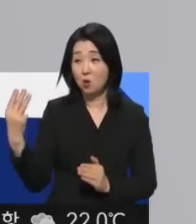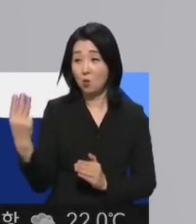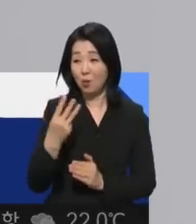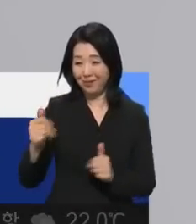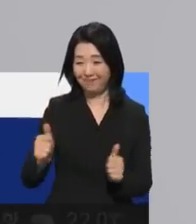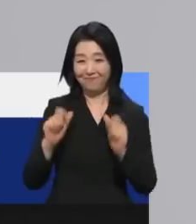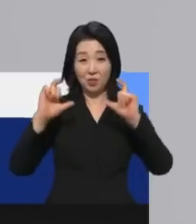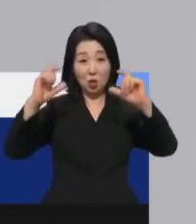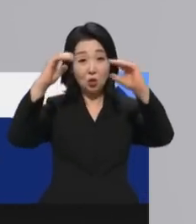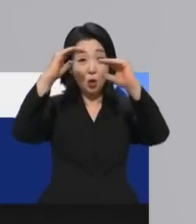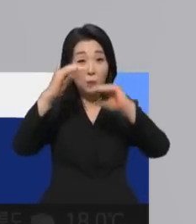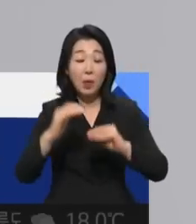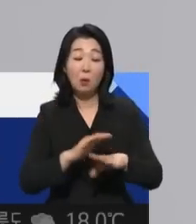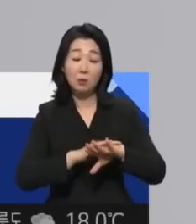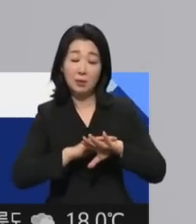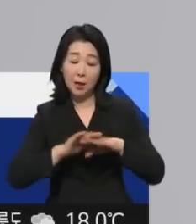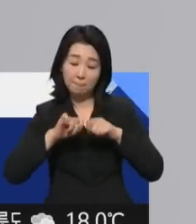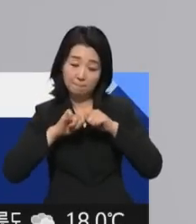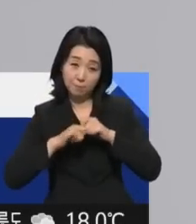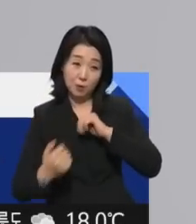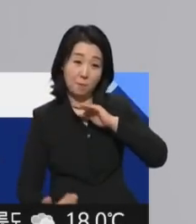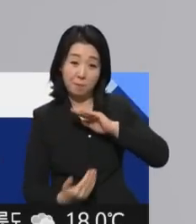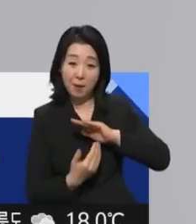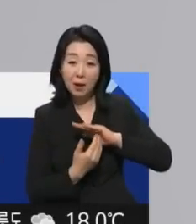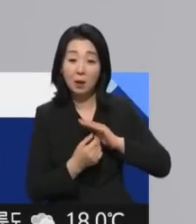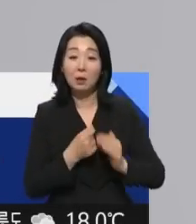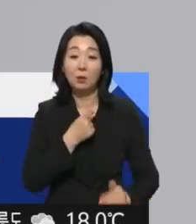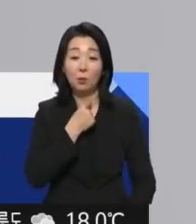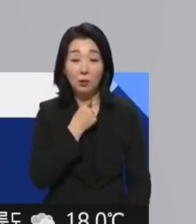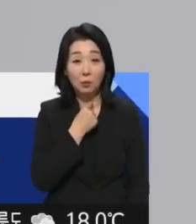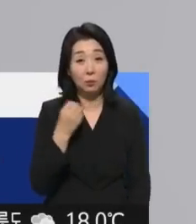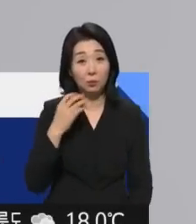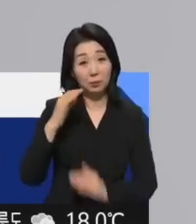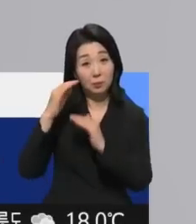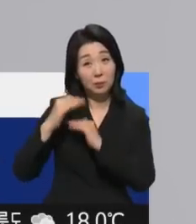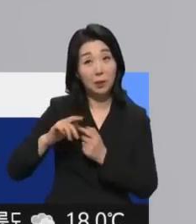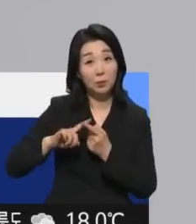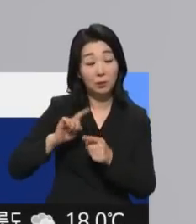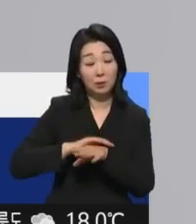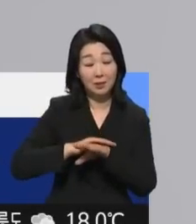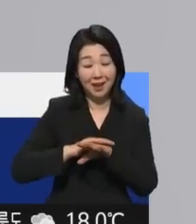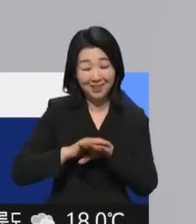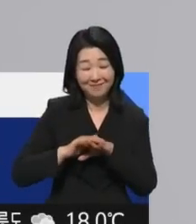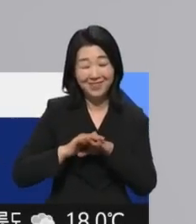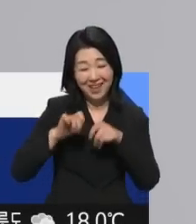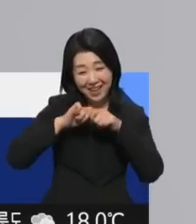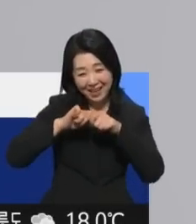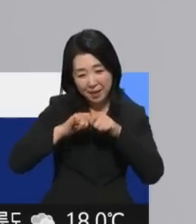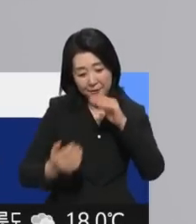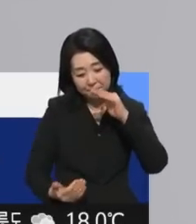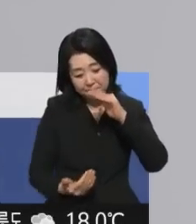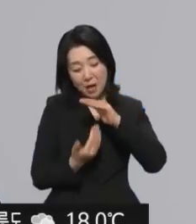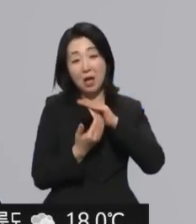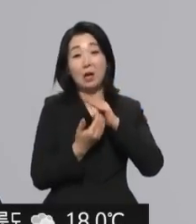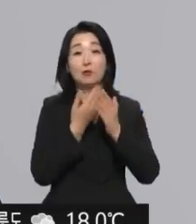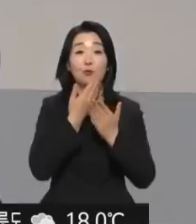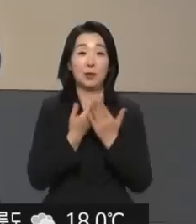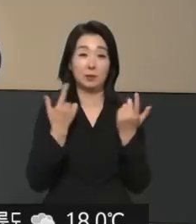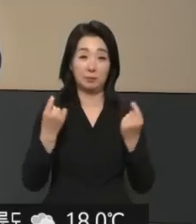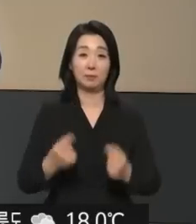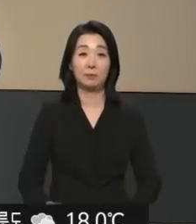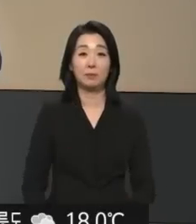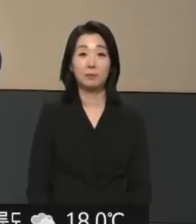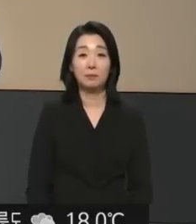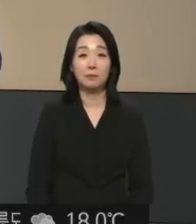선언을 잘 구체화해 나가는 것이, 그 내용을 잘 채워나가는 것이 중요합니다.